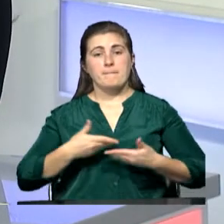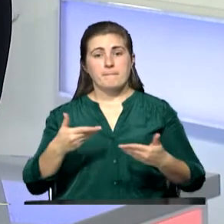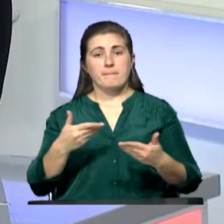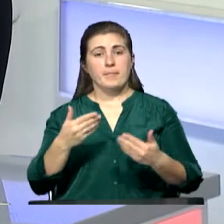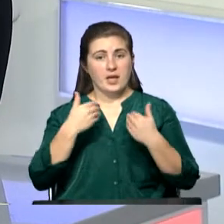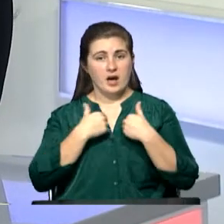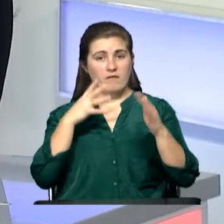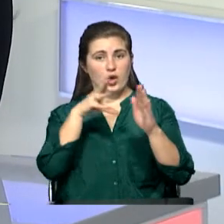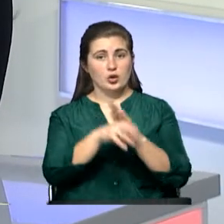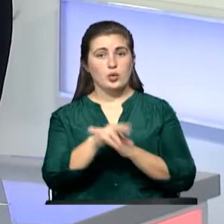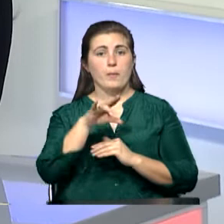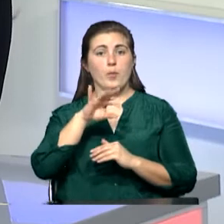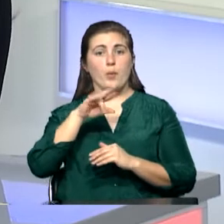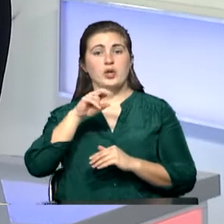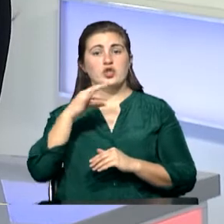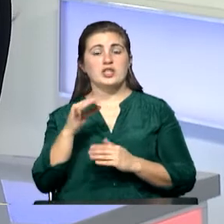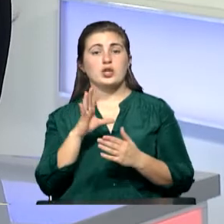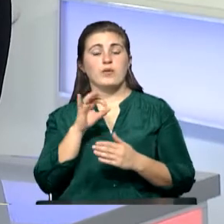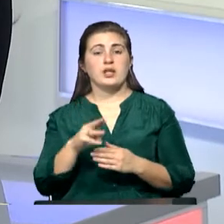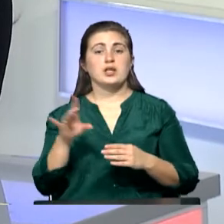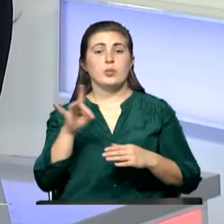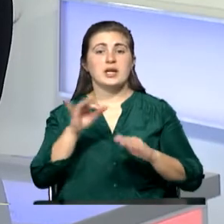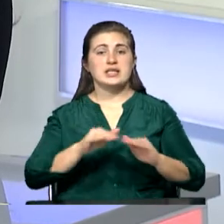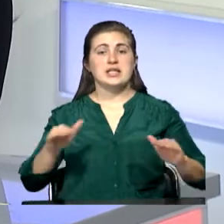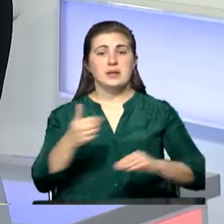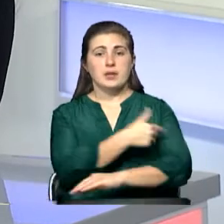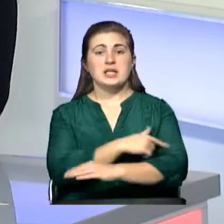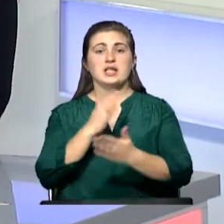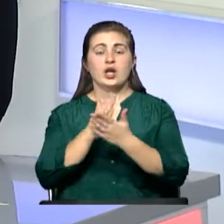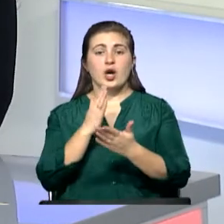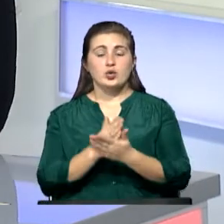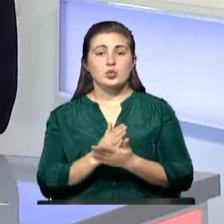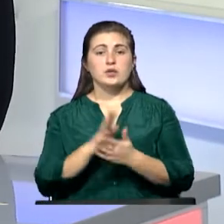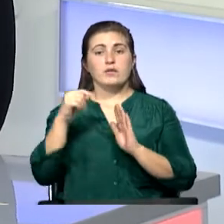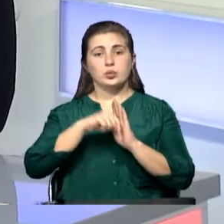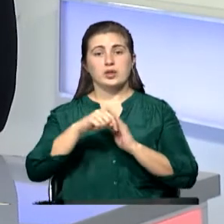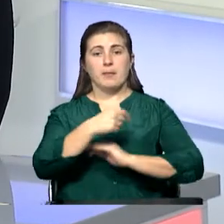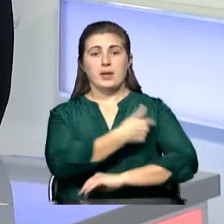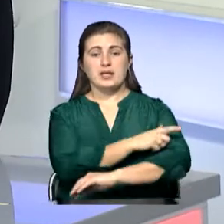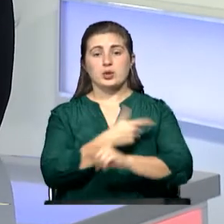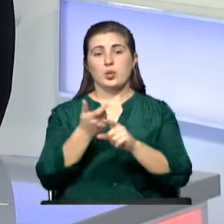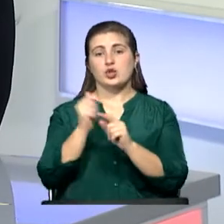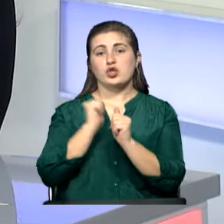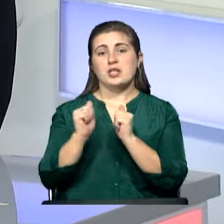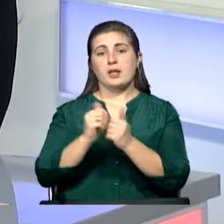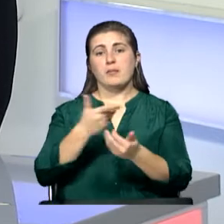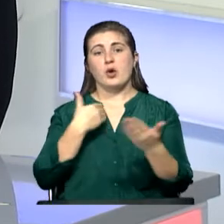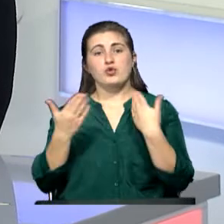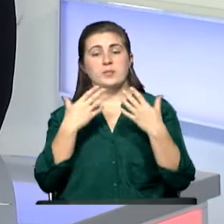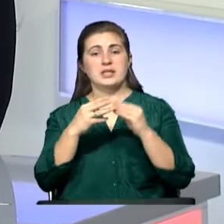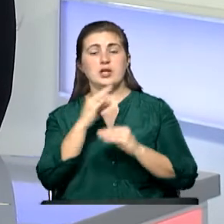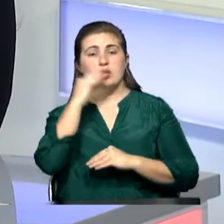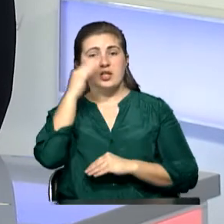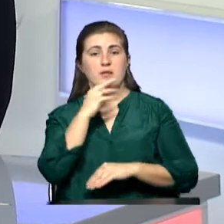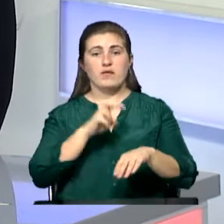Я вхожу в попечительский совет республиканской детской больницы и нахожусь внутри больницы. Очень часто мы общаемся с родителями и